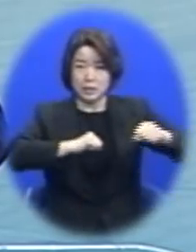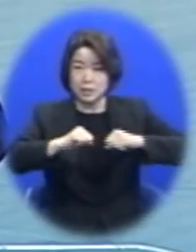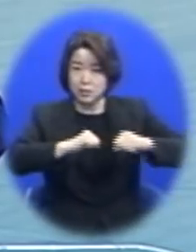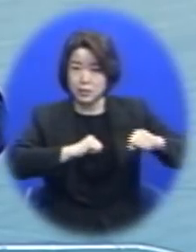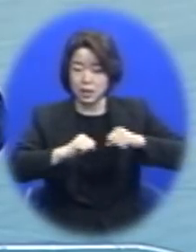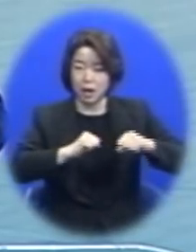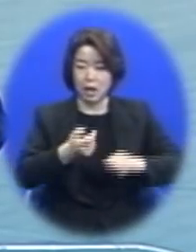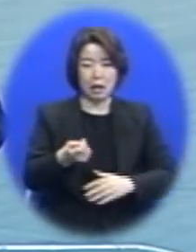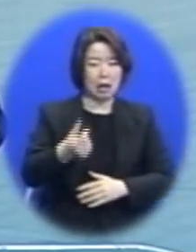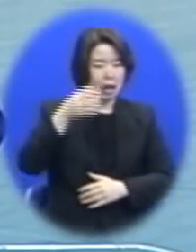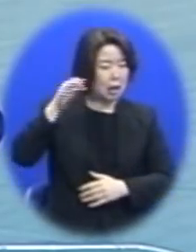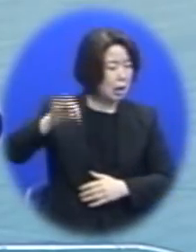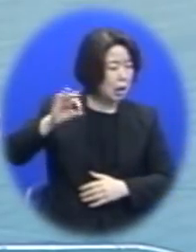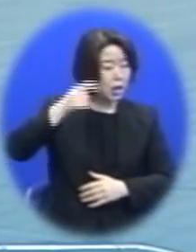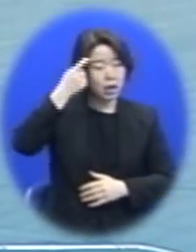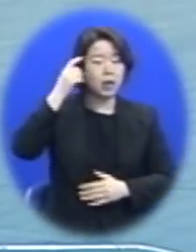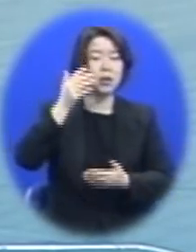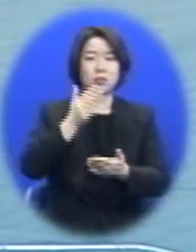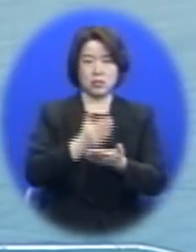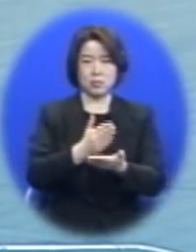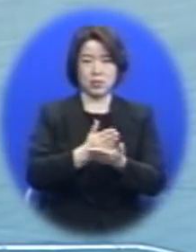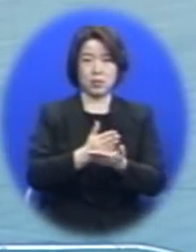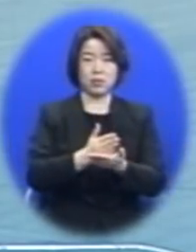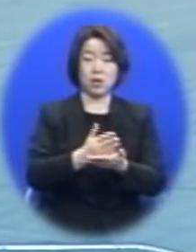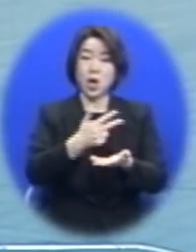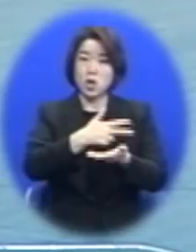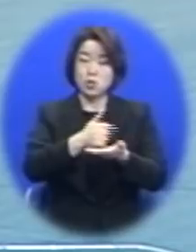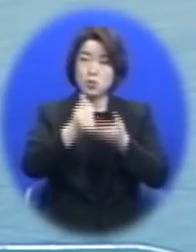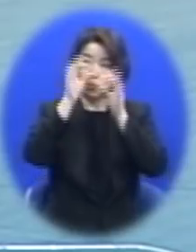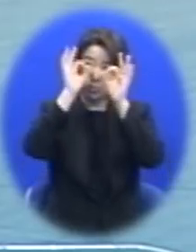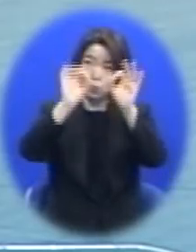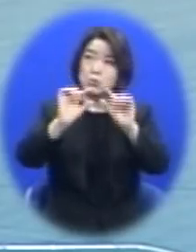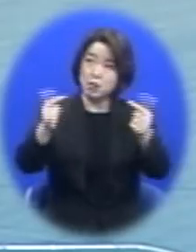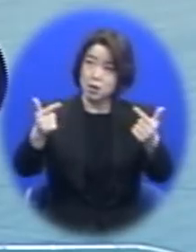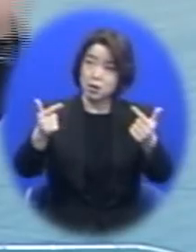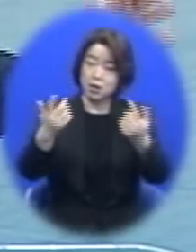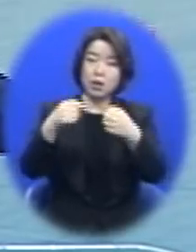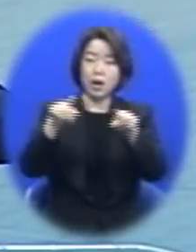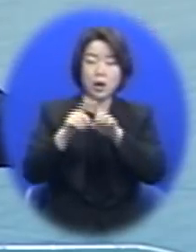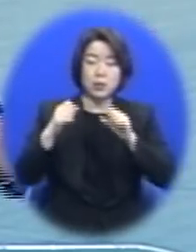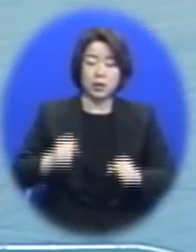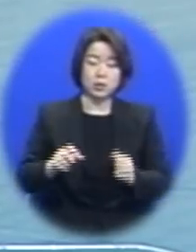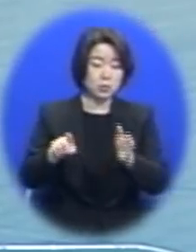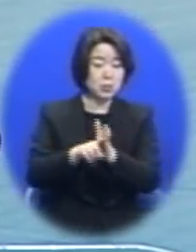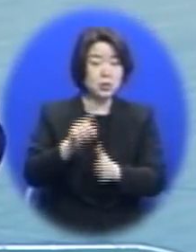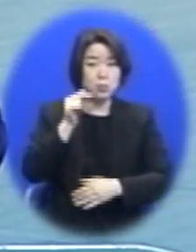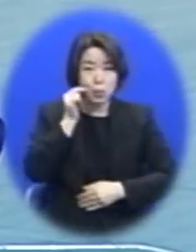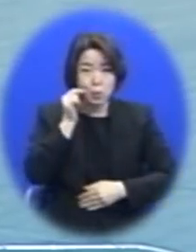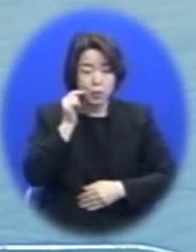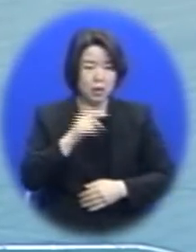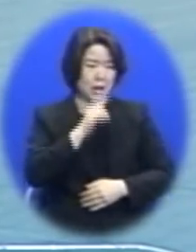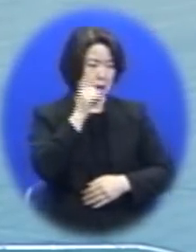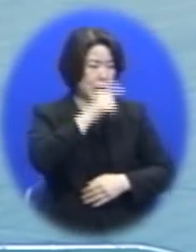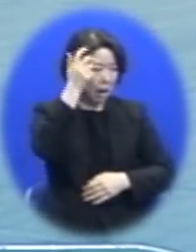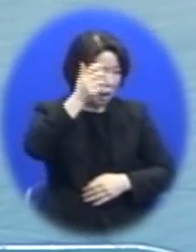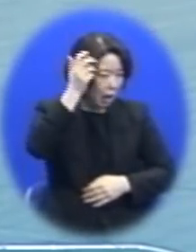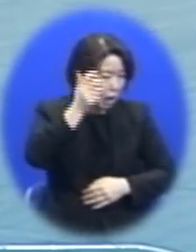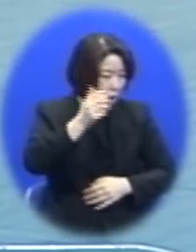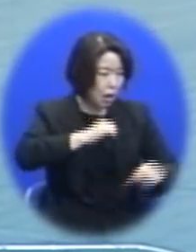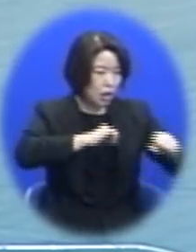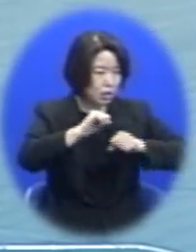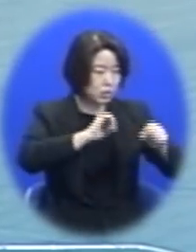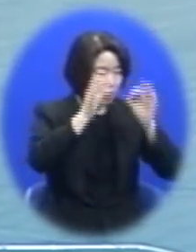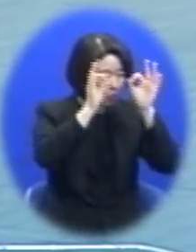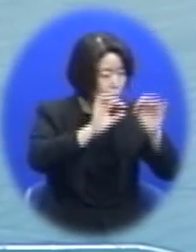찾게 여기 시면 안됩니다 주님도 보이지 않으십니까 함께 계신 걸 믿지 못하고 악한 영의 역사 도 보이지